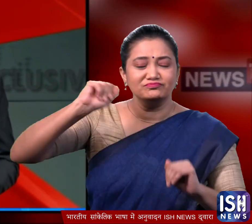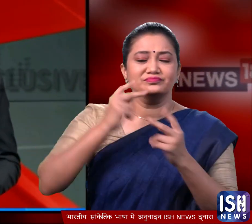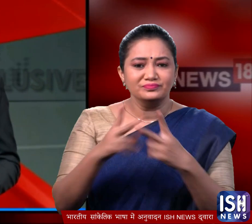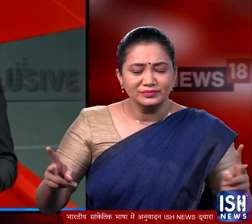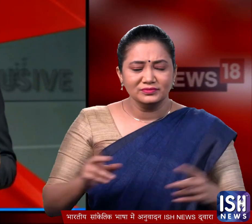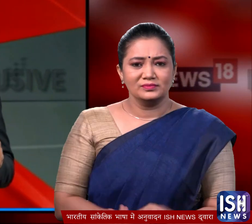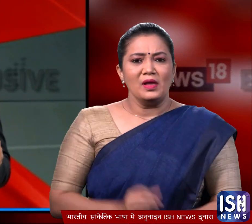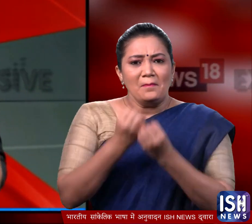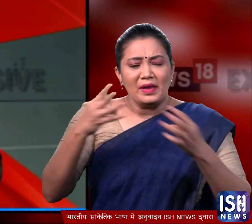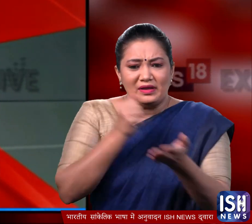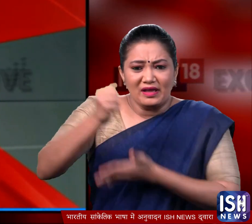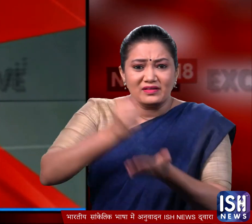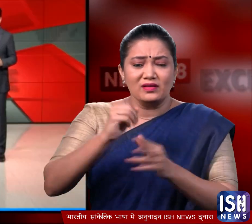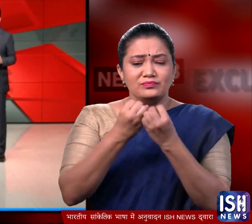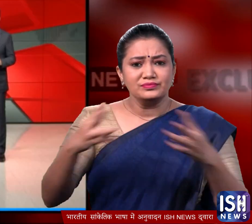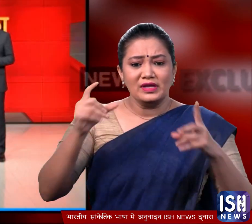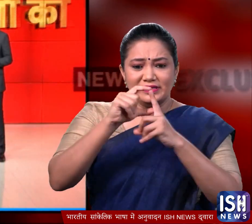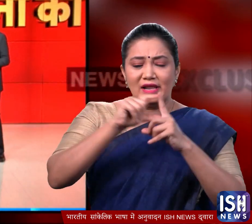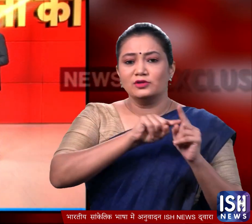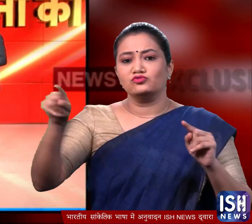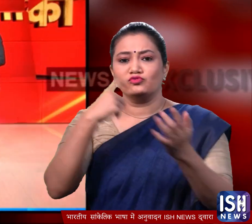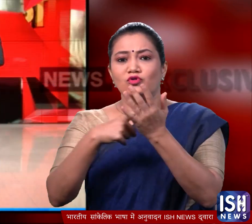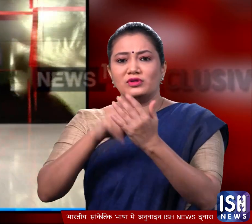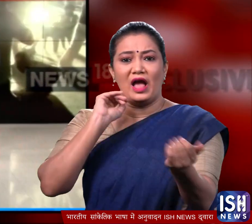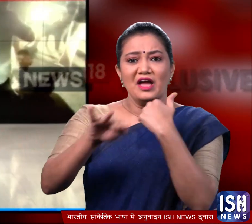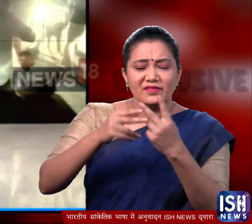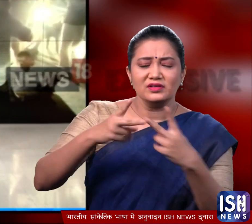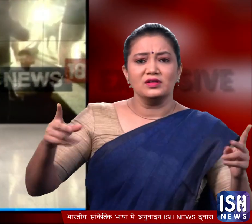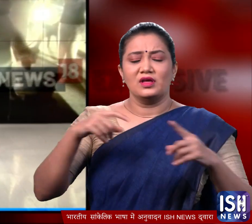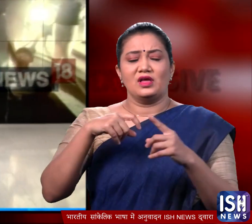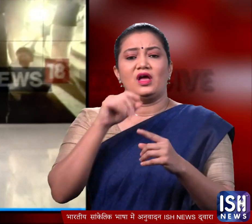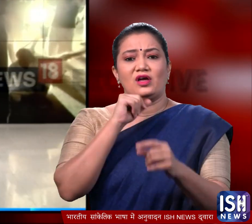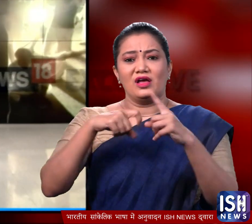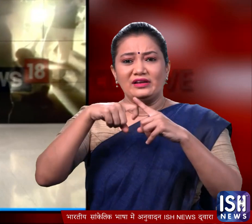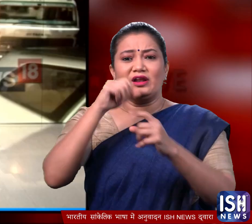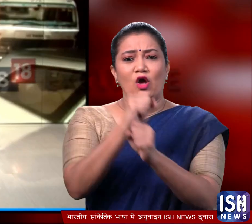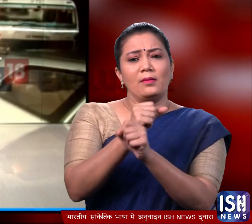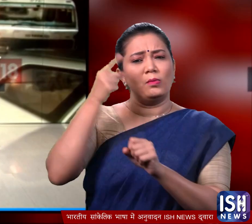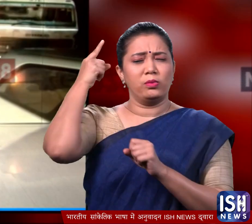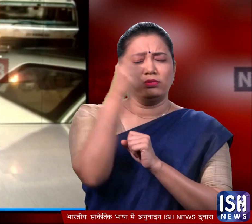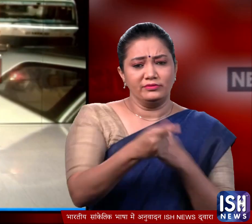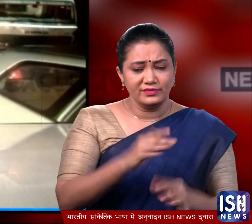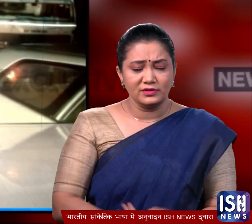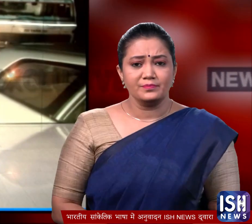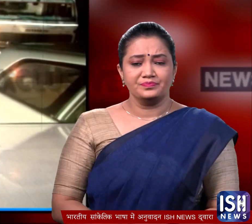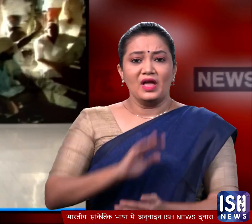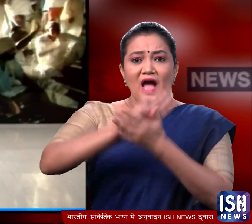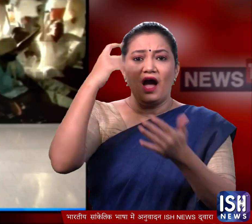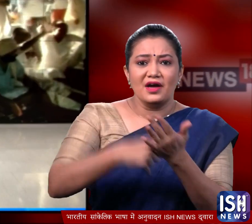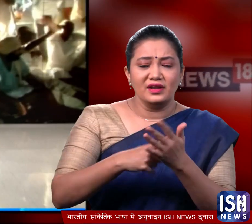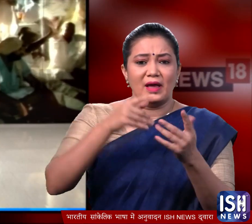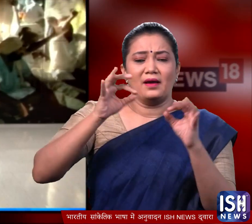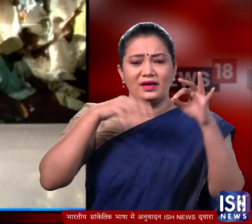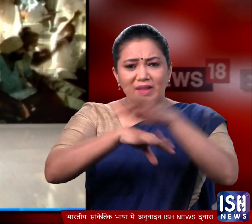आंदोलन में शामिल कई किसानों ने दिल्ली रोहतक नेशनल हाईवे जैम कर खट्टर सरकार के खिलाफ प्रदर्शन किया। उनका आरोप है कि हरियाणा